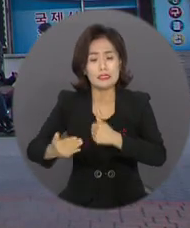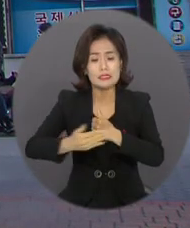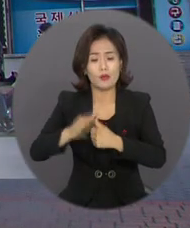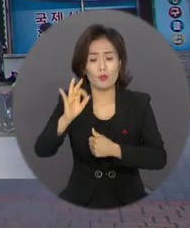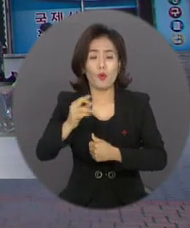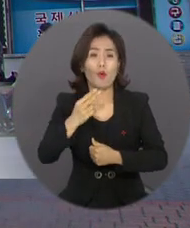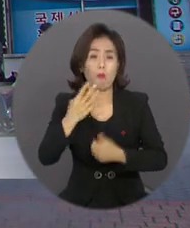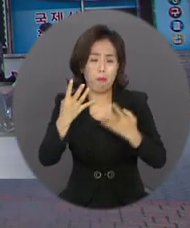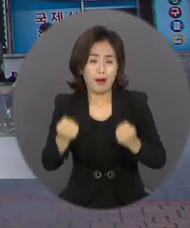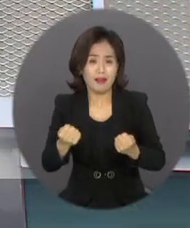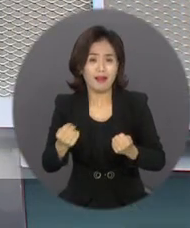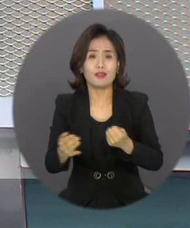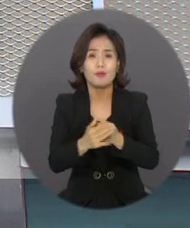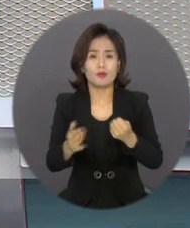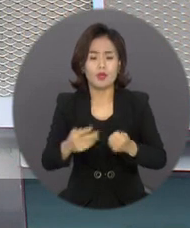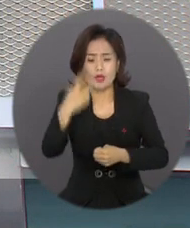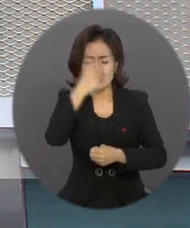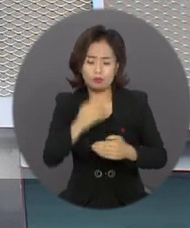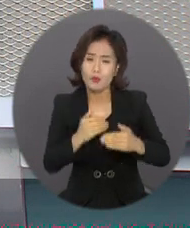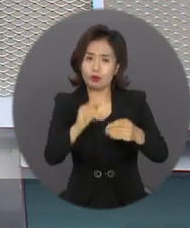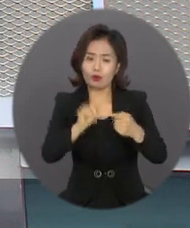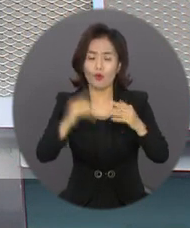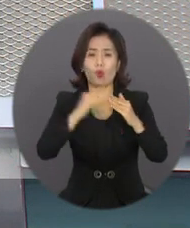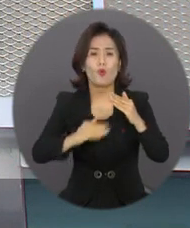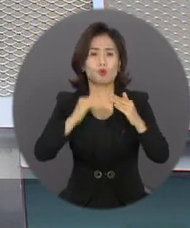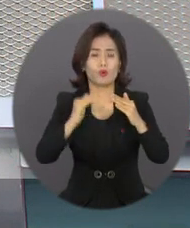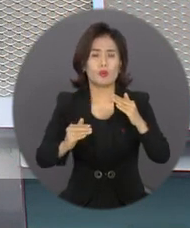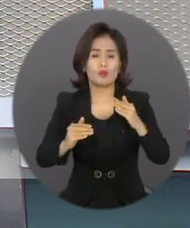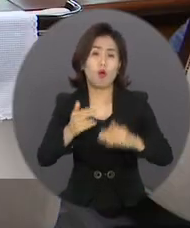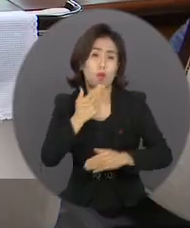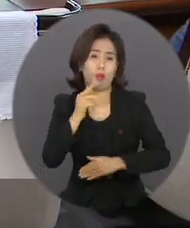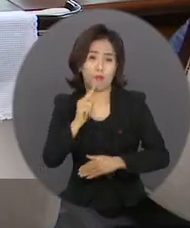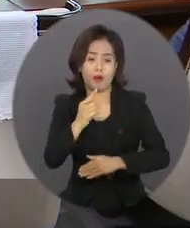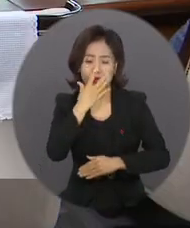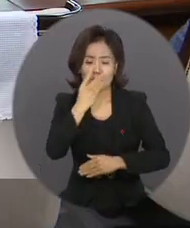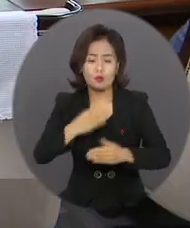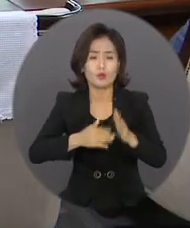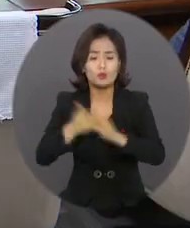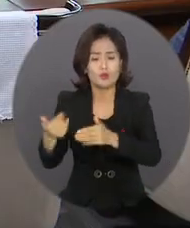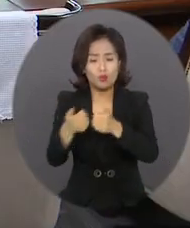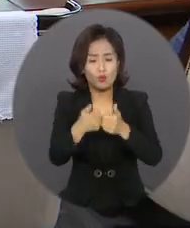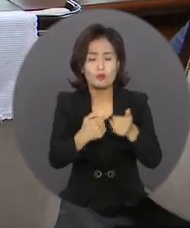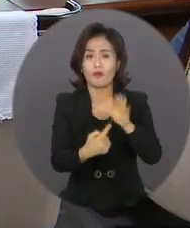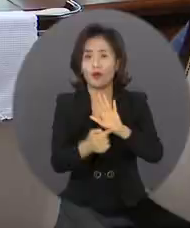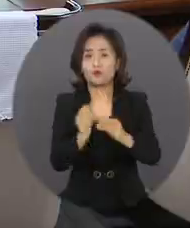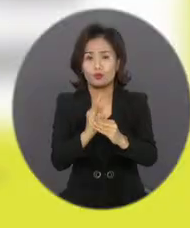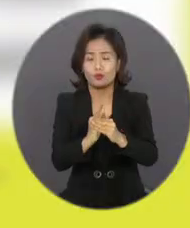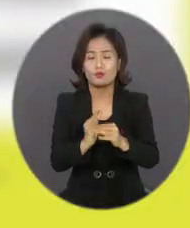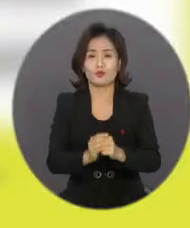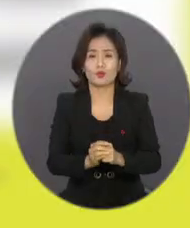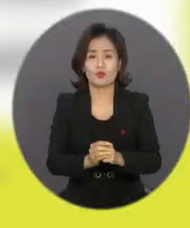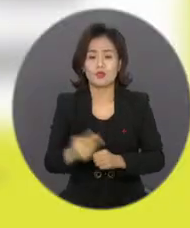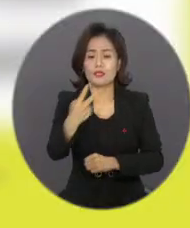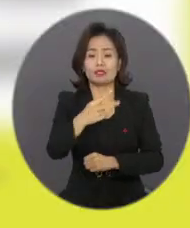지원금이 억대가 넘어가는 규모지만 심사과정이 공정하지 않았다는 주장이 순천시 의회를 중심으로 나오고 있습니다